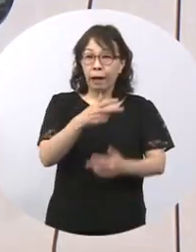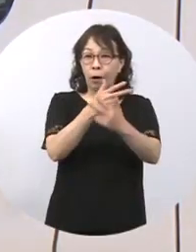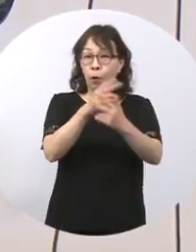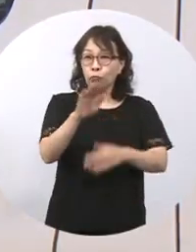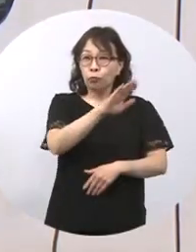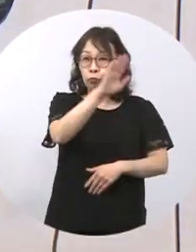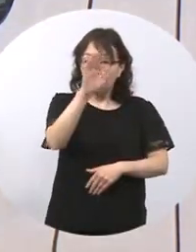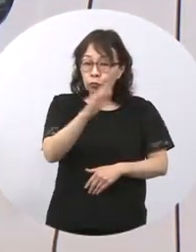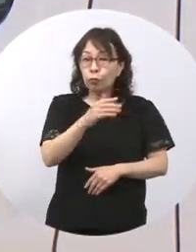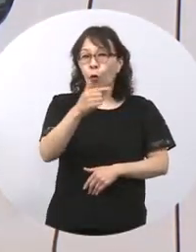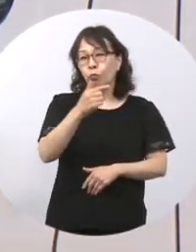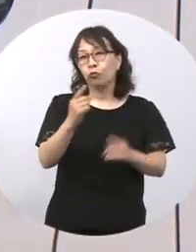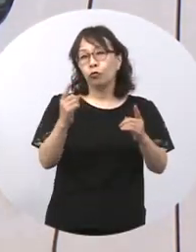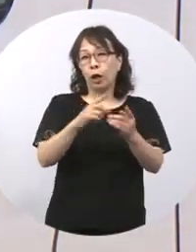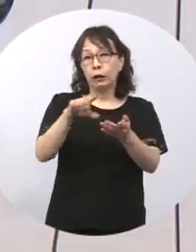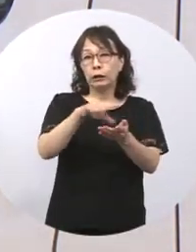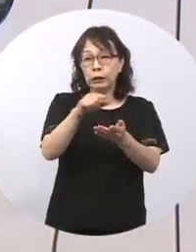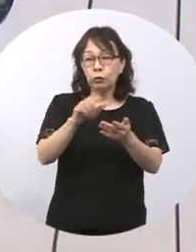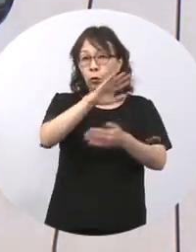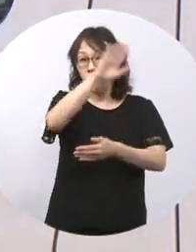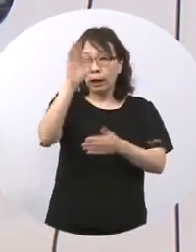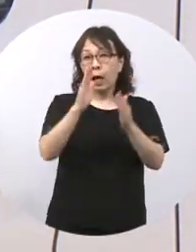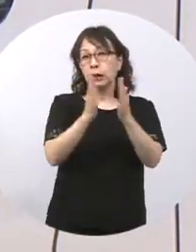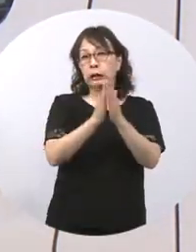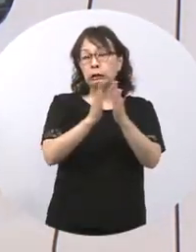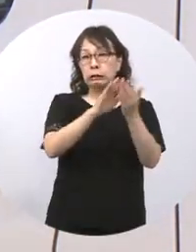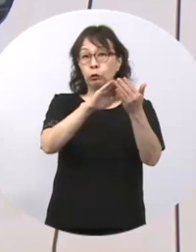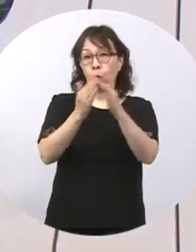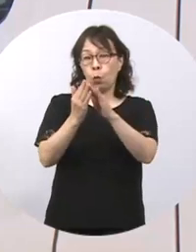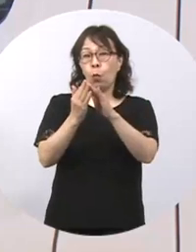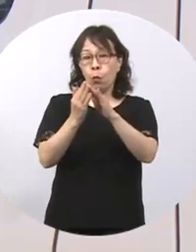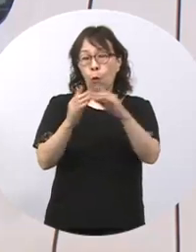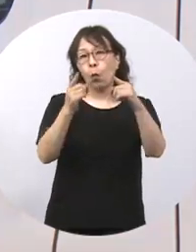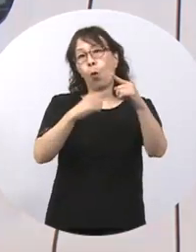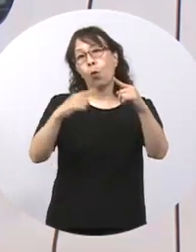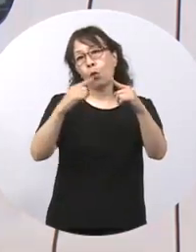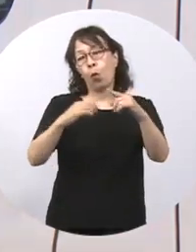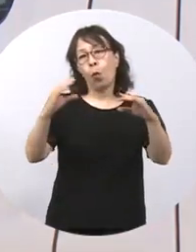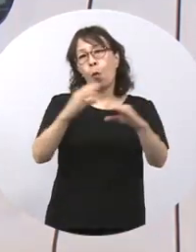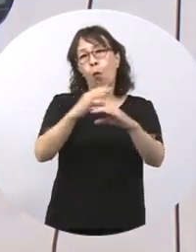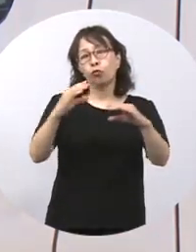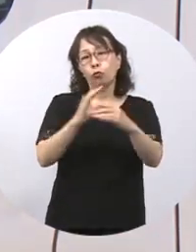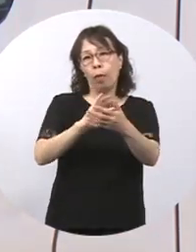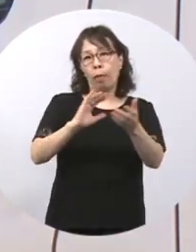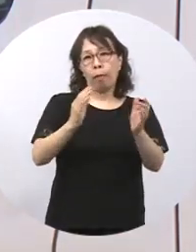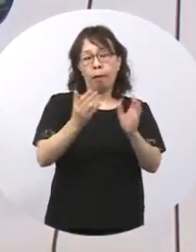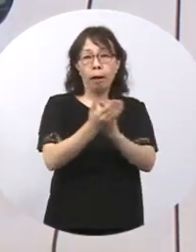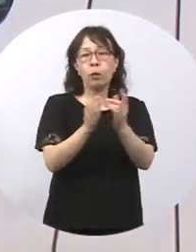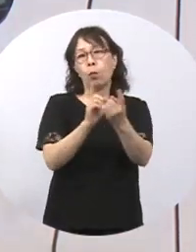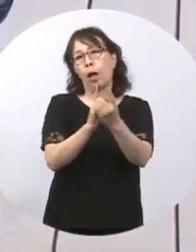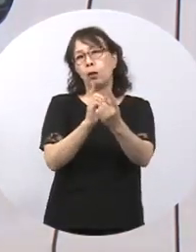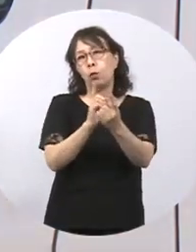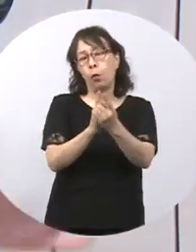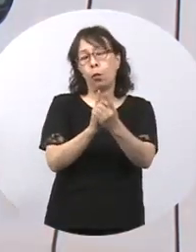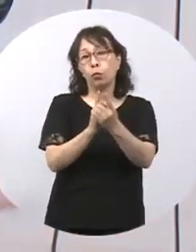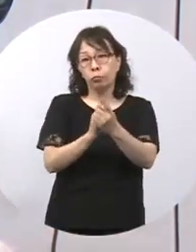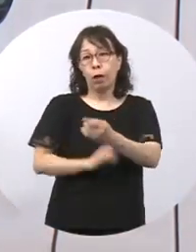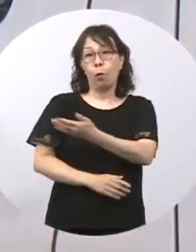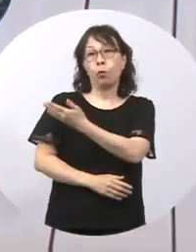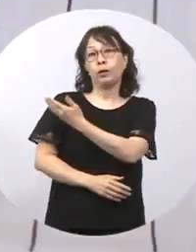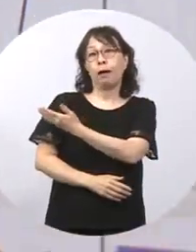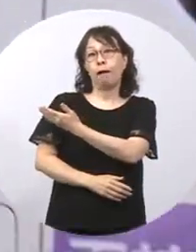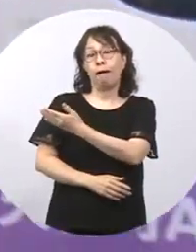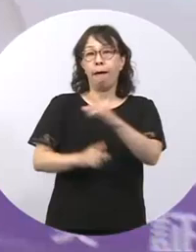市内北部の睦合地区天神町では、公共交通を取り巻く環境への変化への対応として、こ